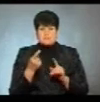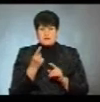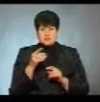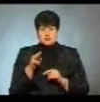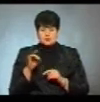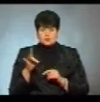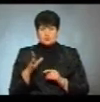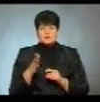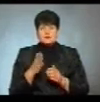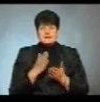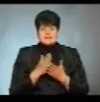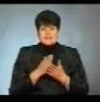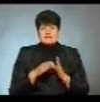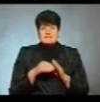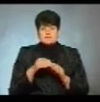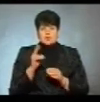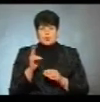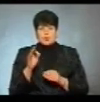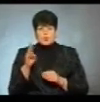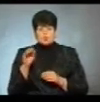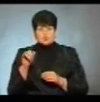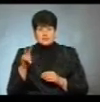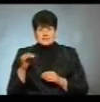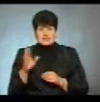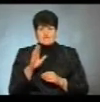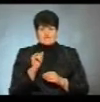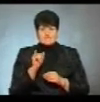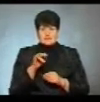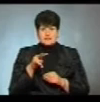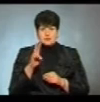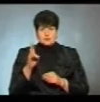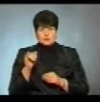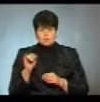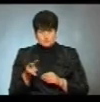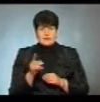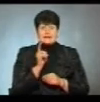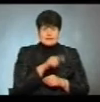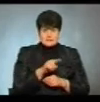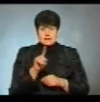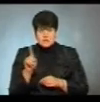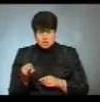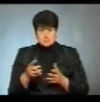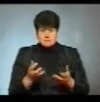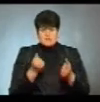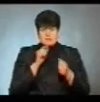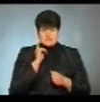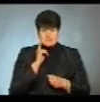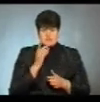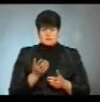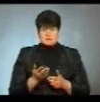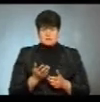виборці Кошулинського, так і Вілкула. Розумієте? І ті інші підтримали Зеленського.